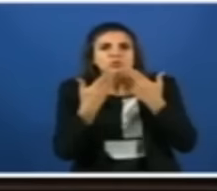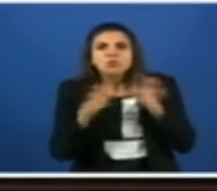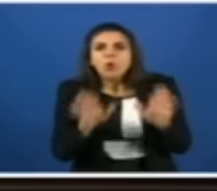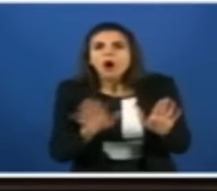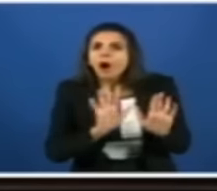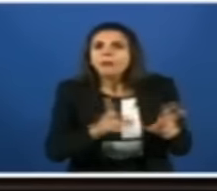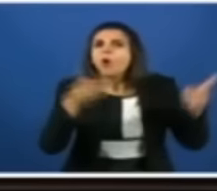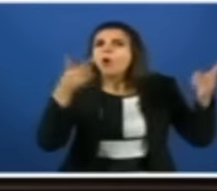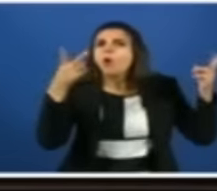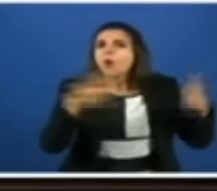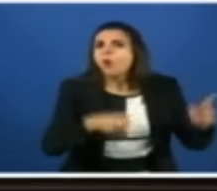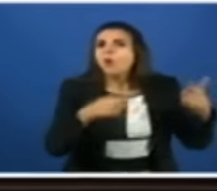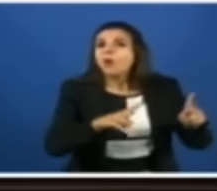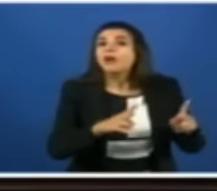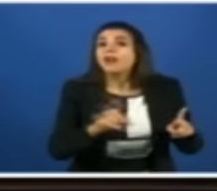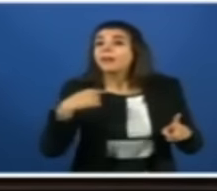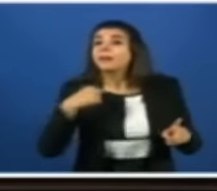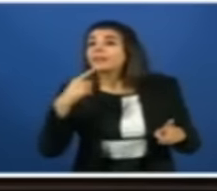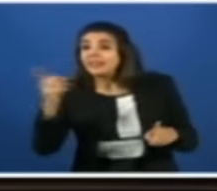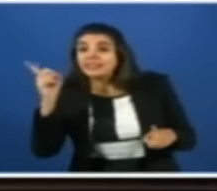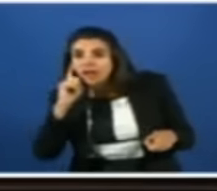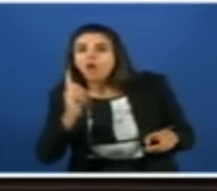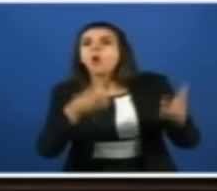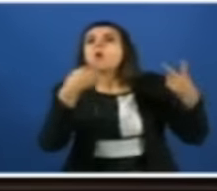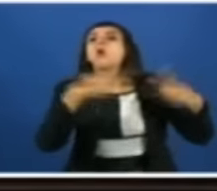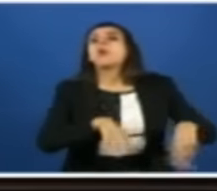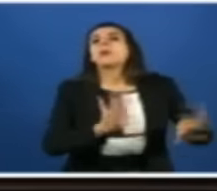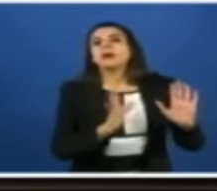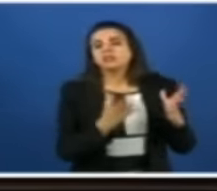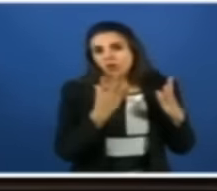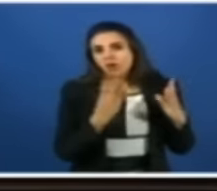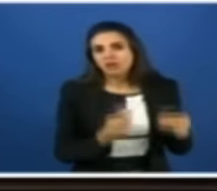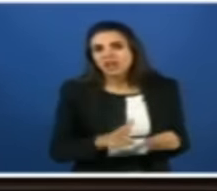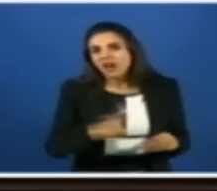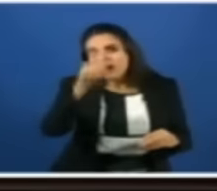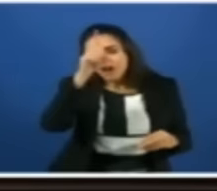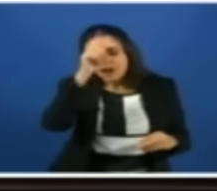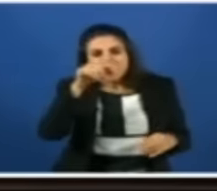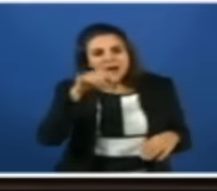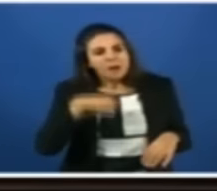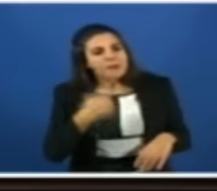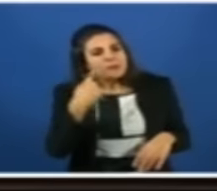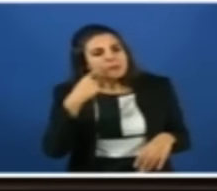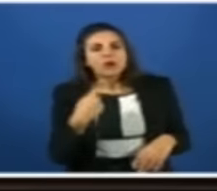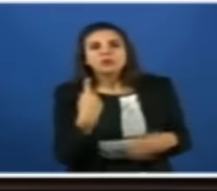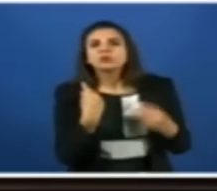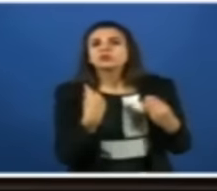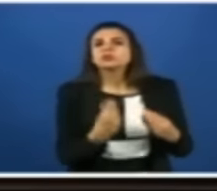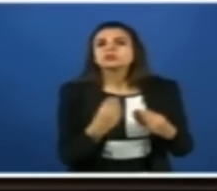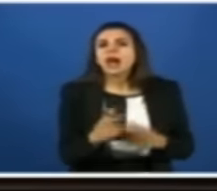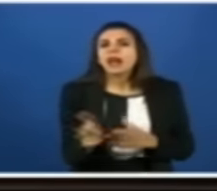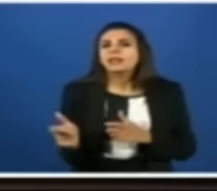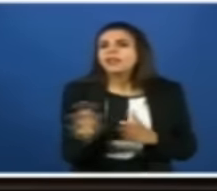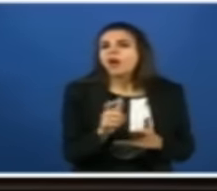insan hayatını kaybedecek, kaybetmeyecek. Irak bugünkü gibi istikrarsız terör örgütlerinin